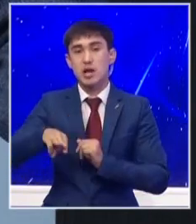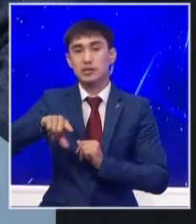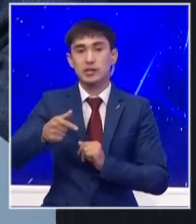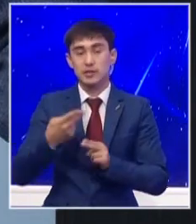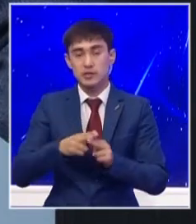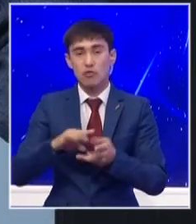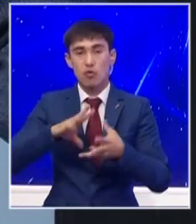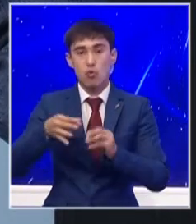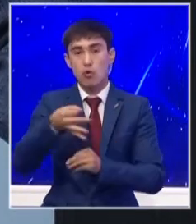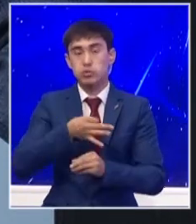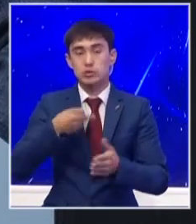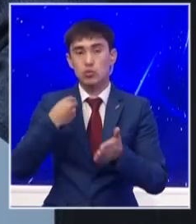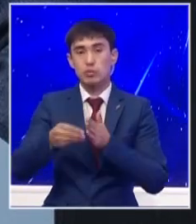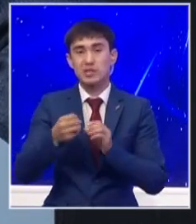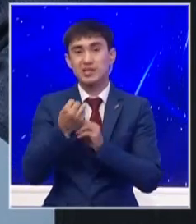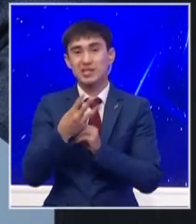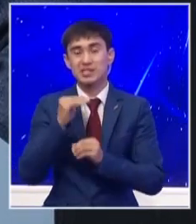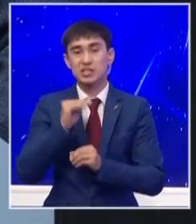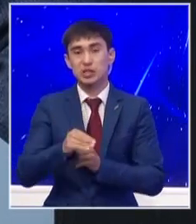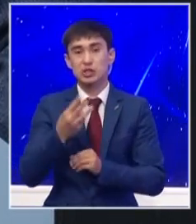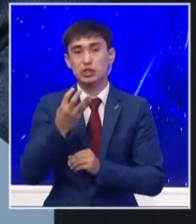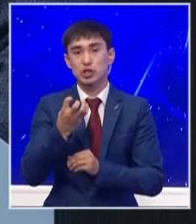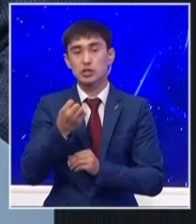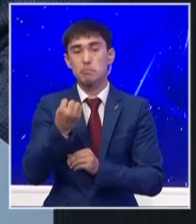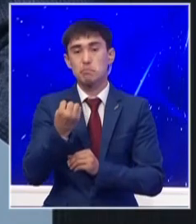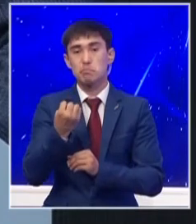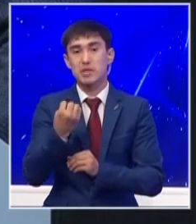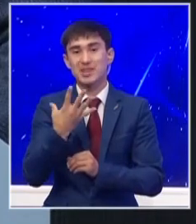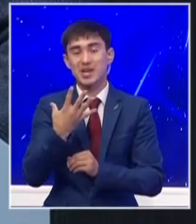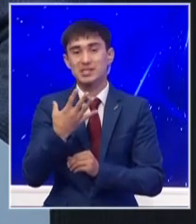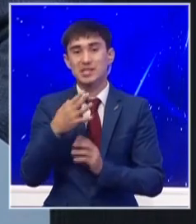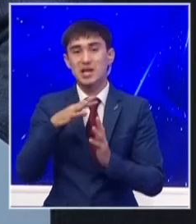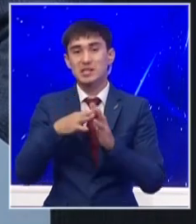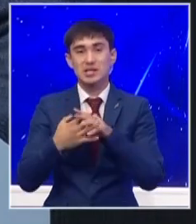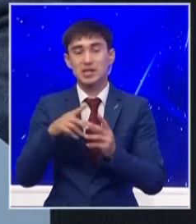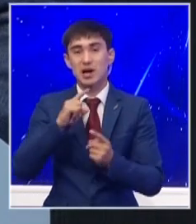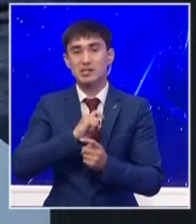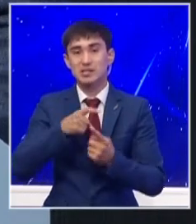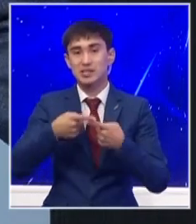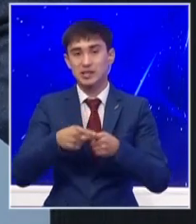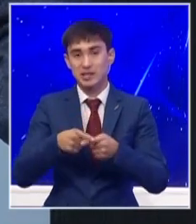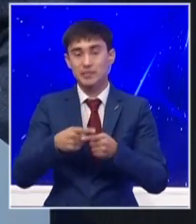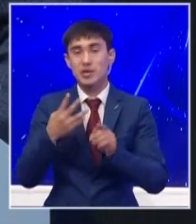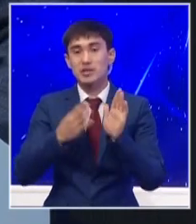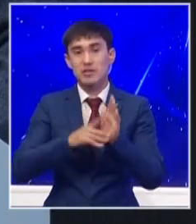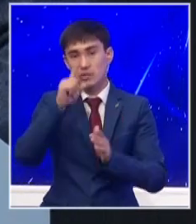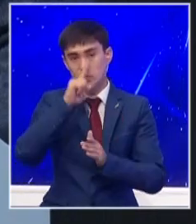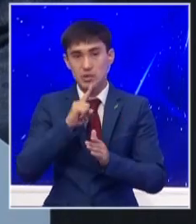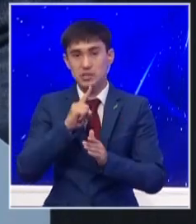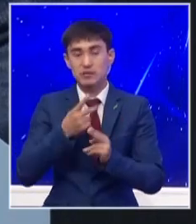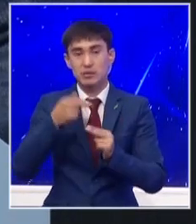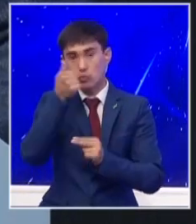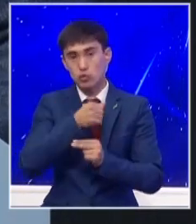тенге. Всего по области приобретено 13 415 единиц сельскохозяйственной техники. За 9 месяцев текущего года